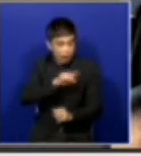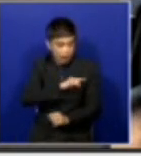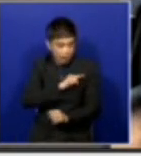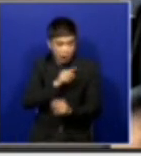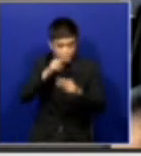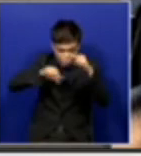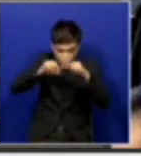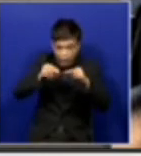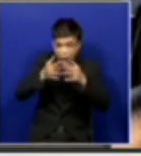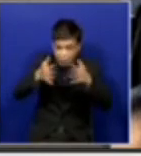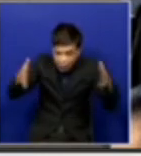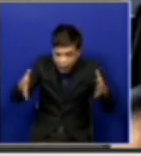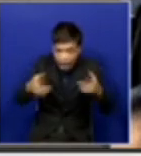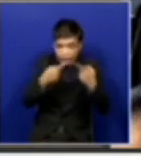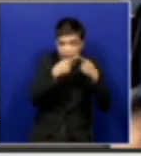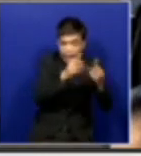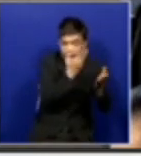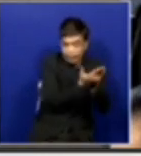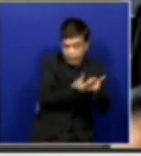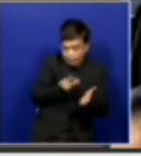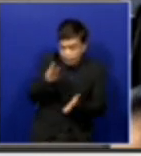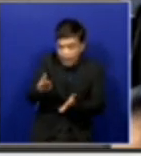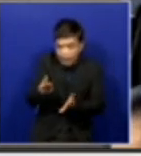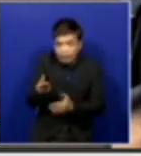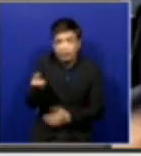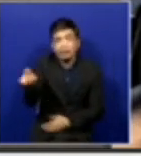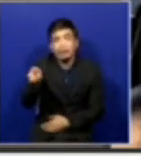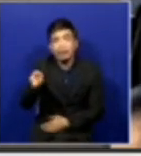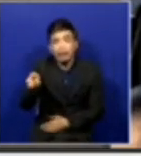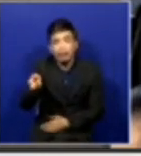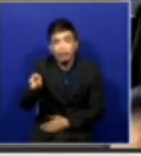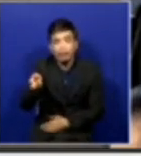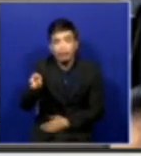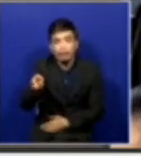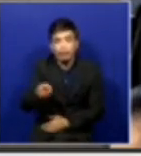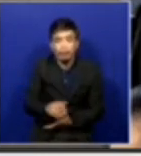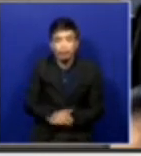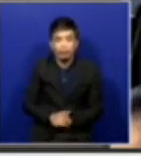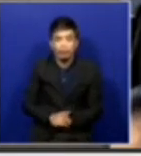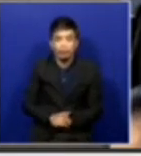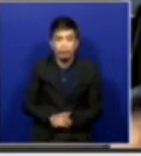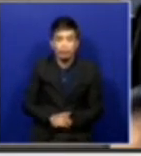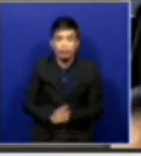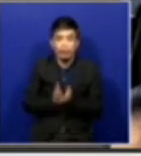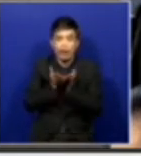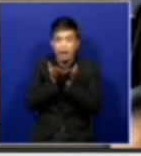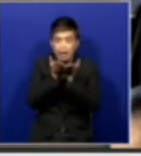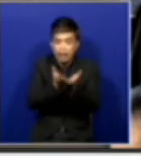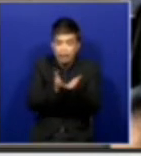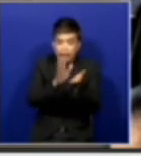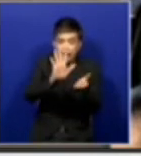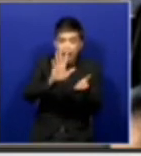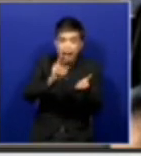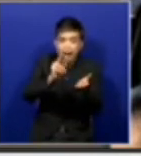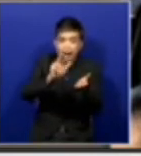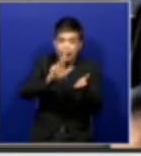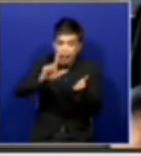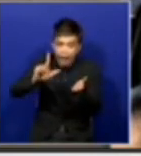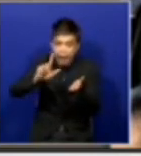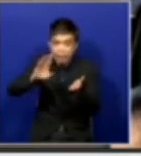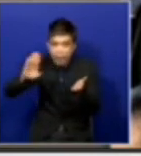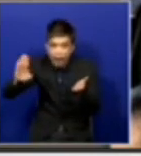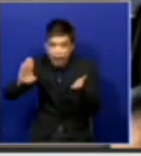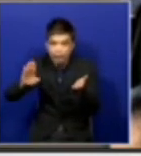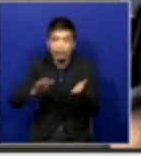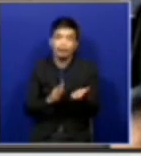เรือราคา5,000,000กว่าบาทไปใช้เทคโนโลยีใหม่มีของหายเอา